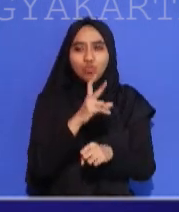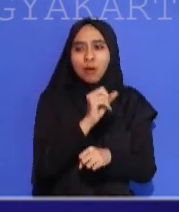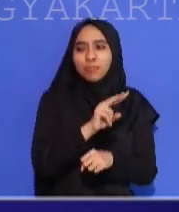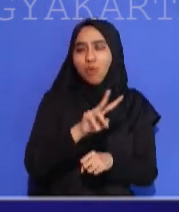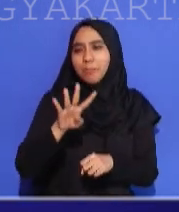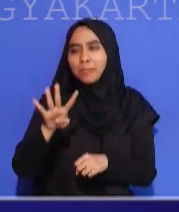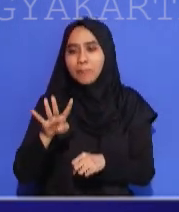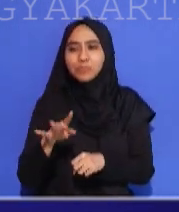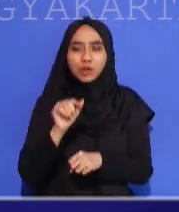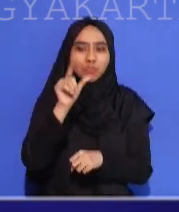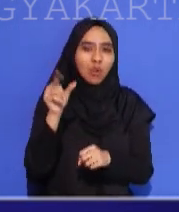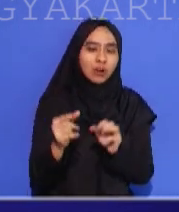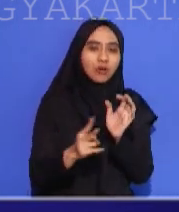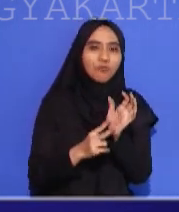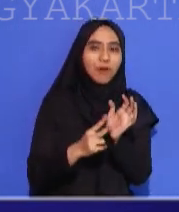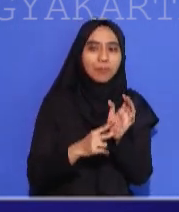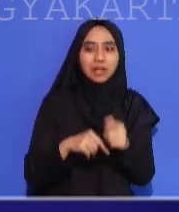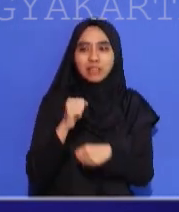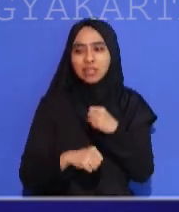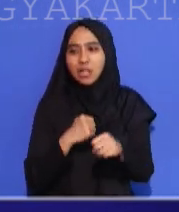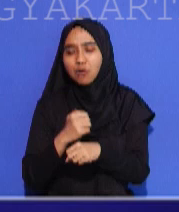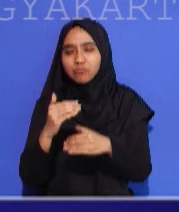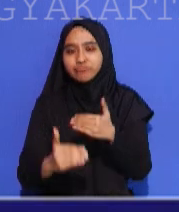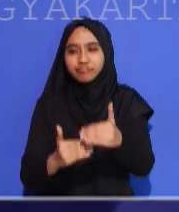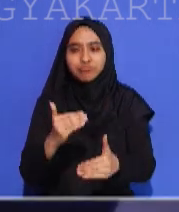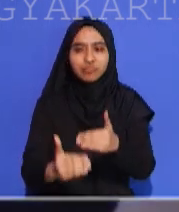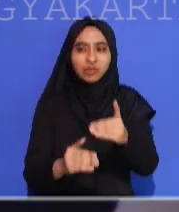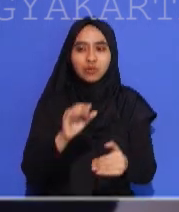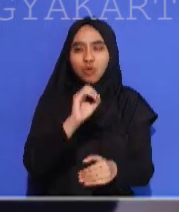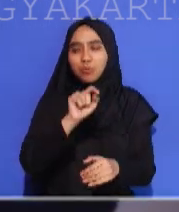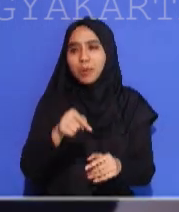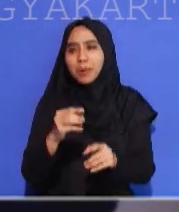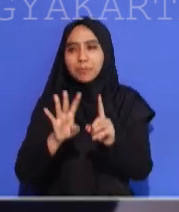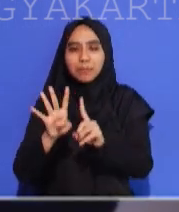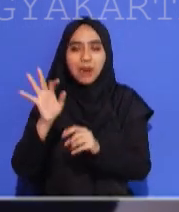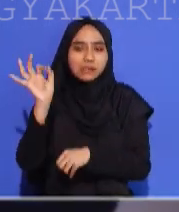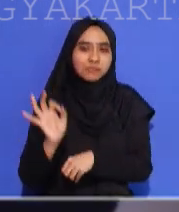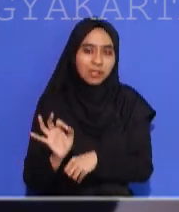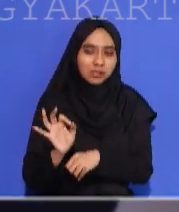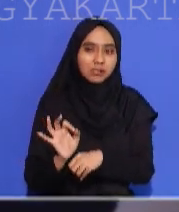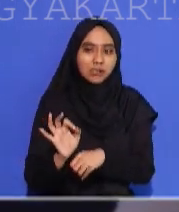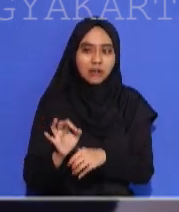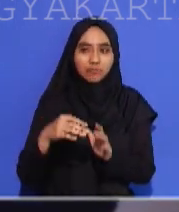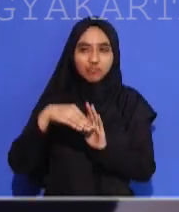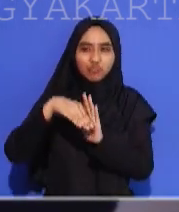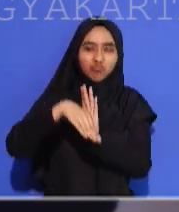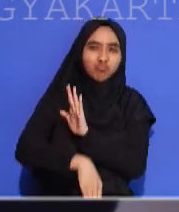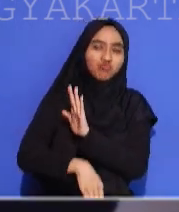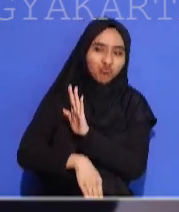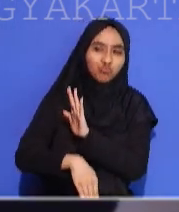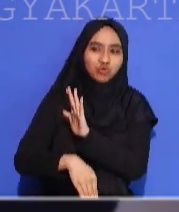November secara year on year sebesar 1,14% komoditas dominan penyumbang inflasi pada November